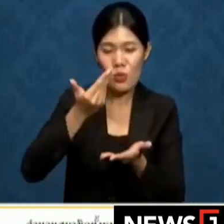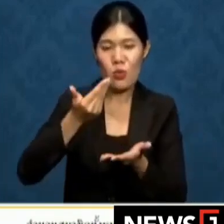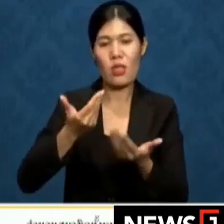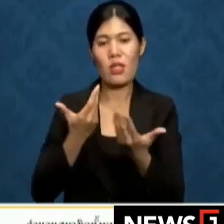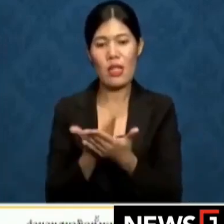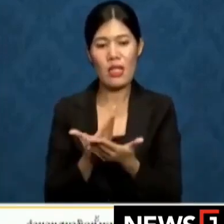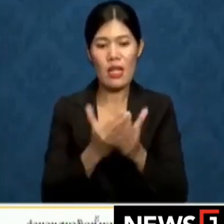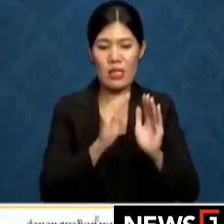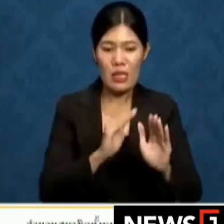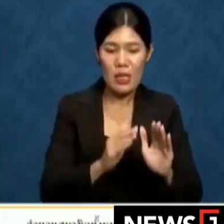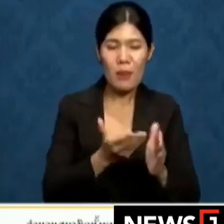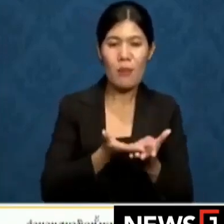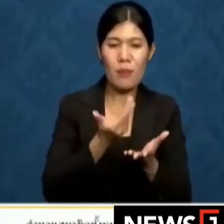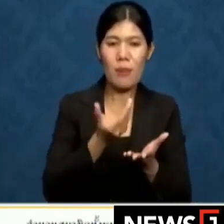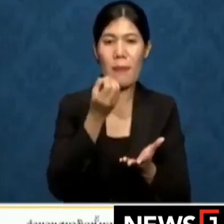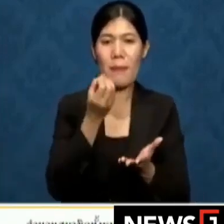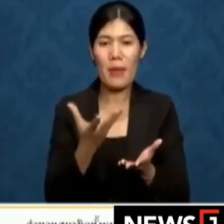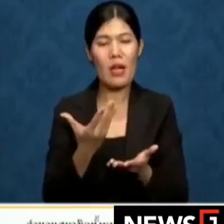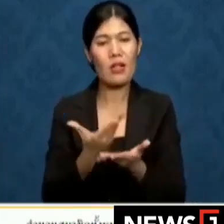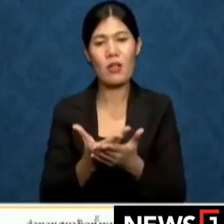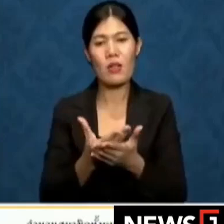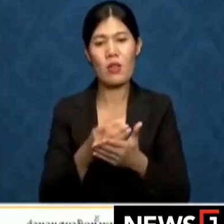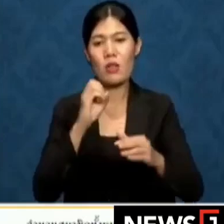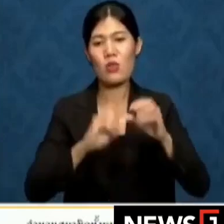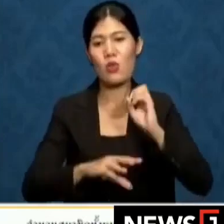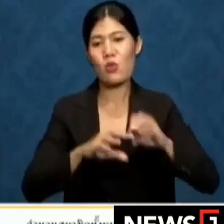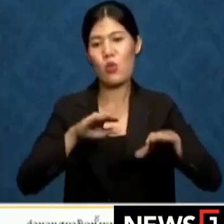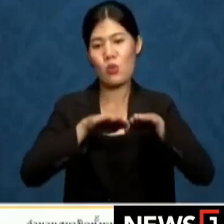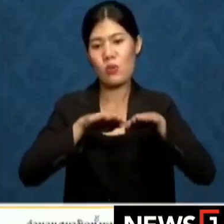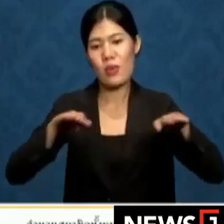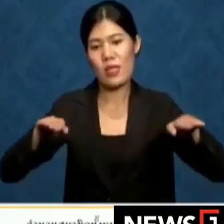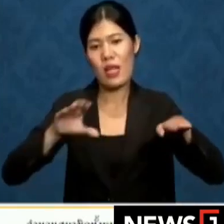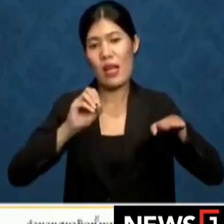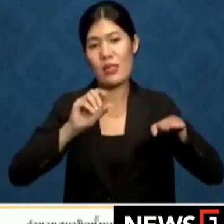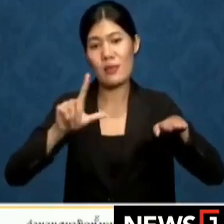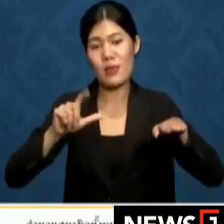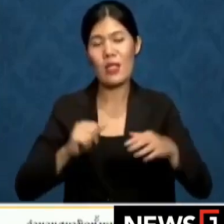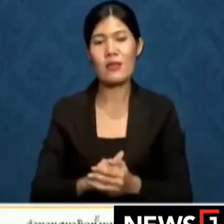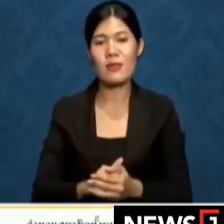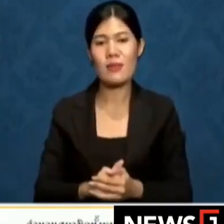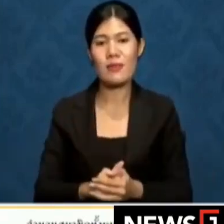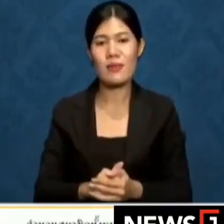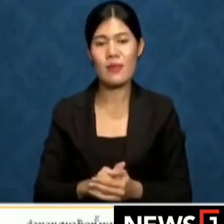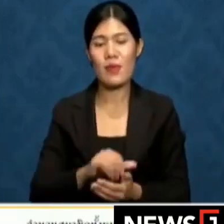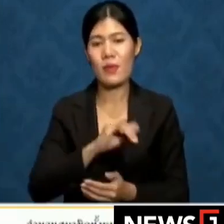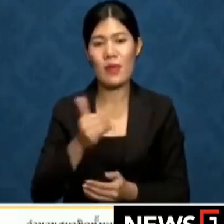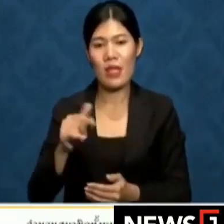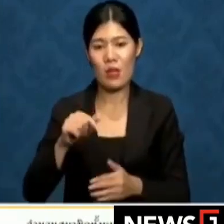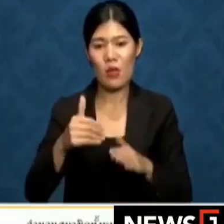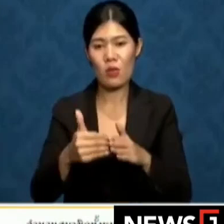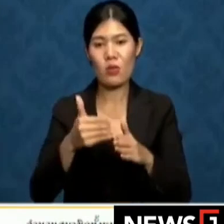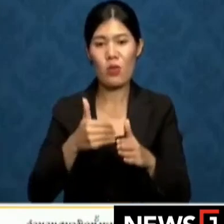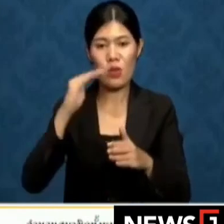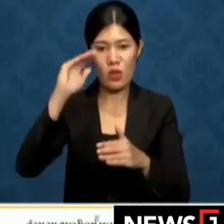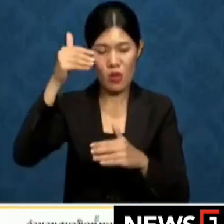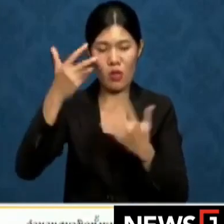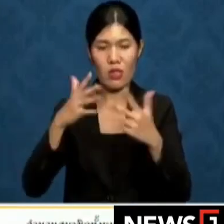รัฐเพื่อจะยืนยันตัวตนเพื่อไปใช้บริการของรัฐได้ทุกประเภทในอนาคตไม่ต้องเสียเวลาไปยังหน่วยงานของรัฐเพื่อ